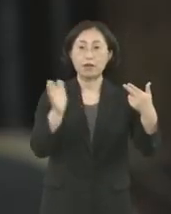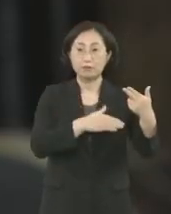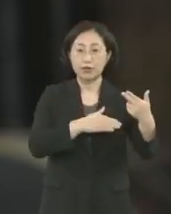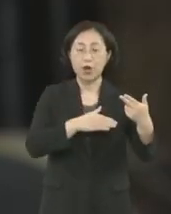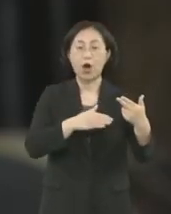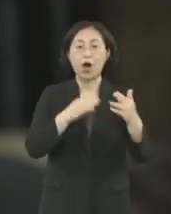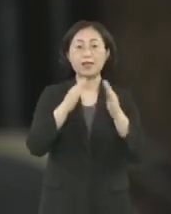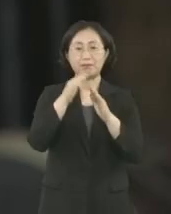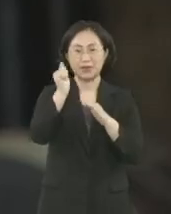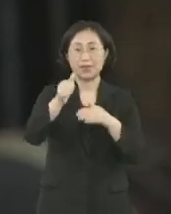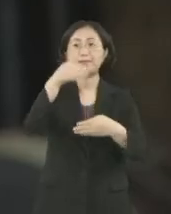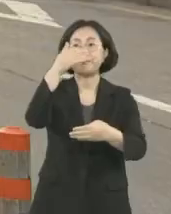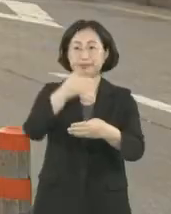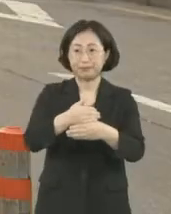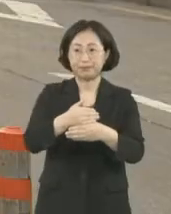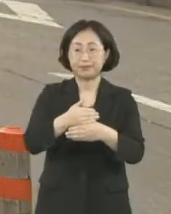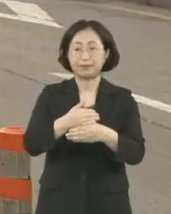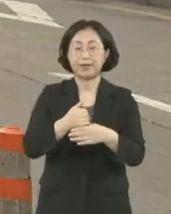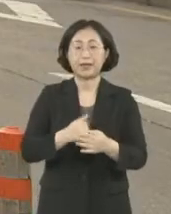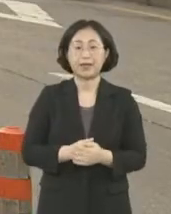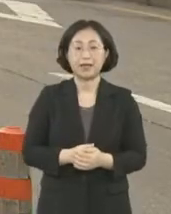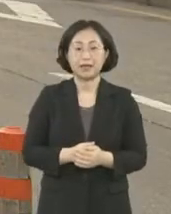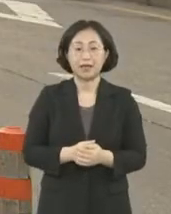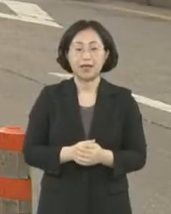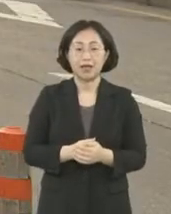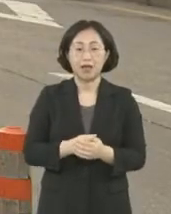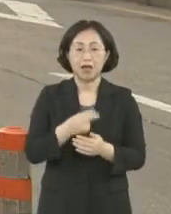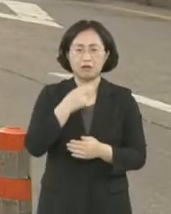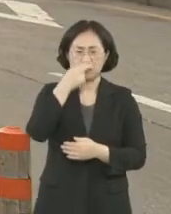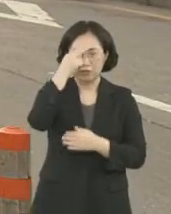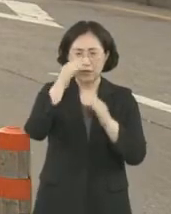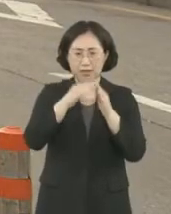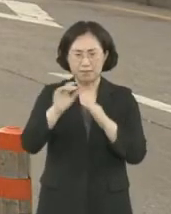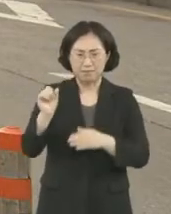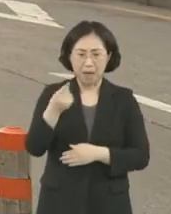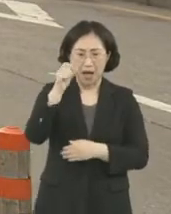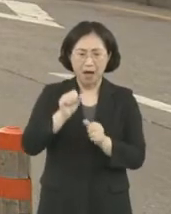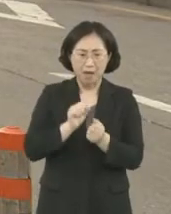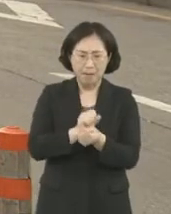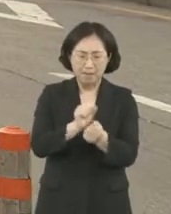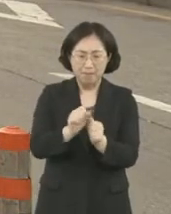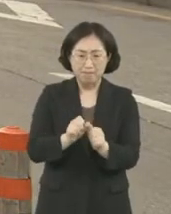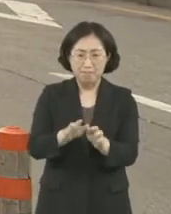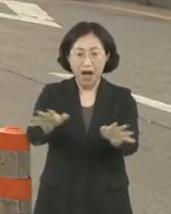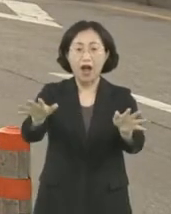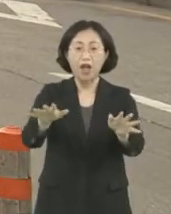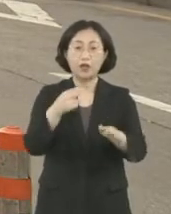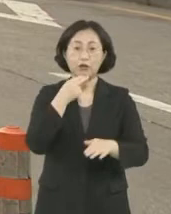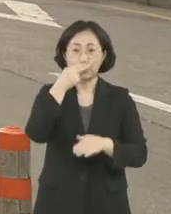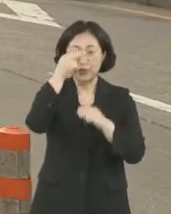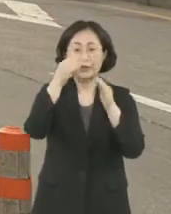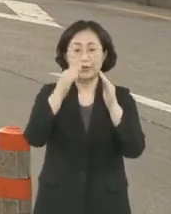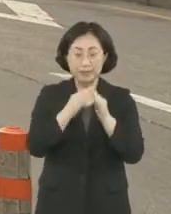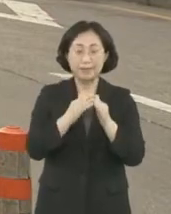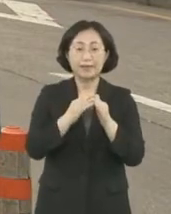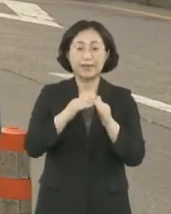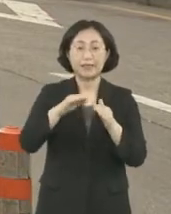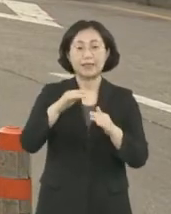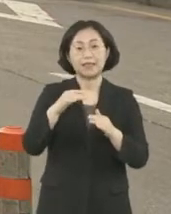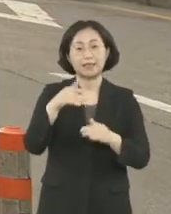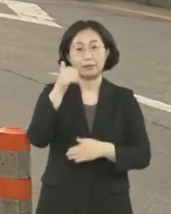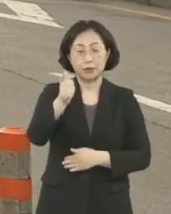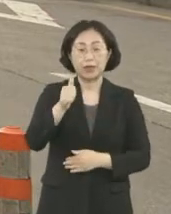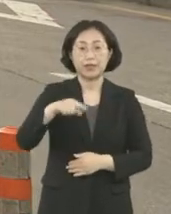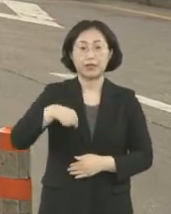휴업에 들어갔습니다 서너 차례 유흥업소 발 집단 확진 으로 얼어붙었던 두정동 유언과 는 업소들의 찾은 휴업으로